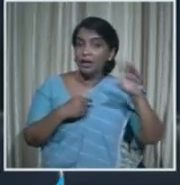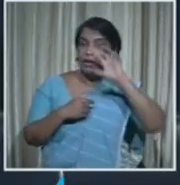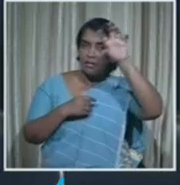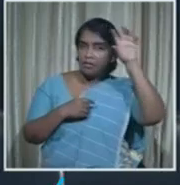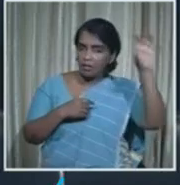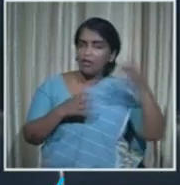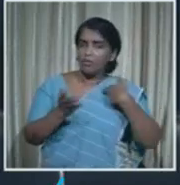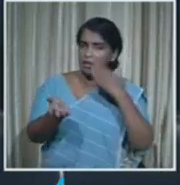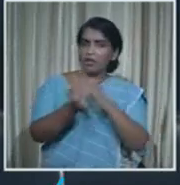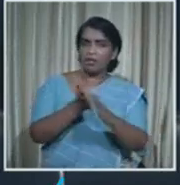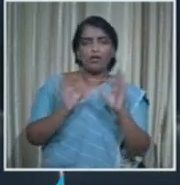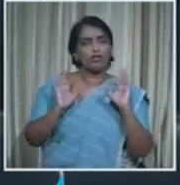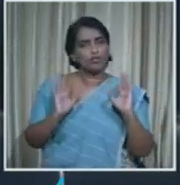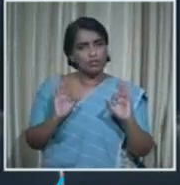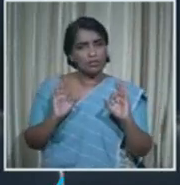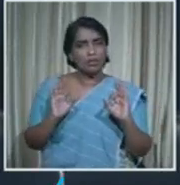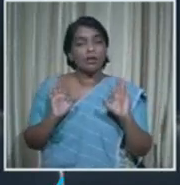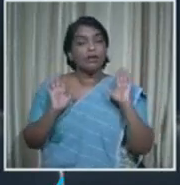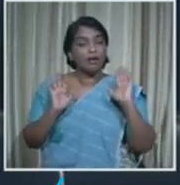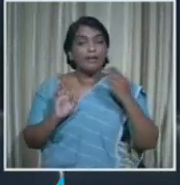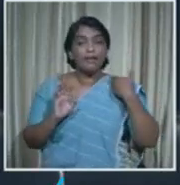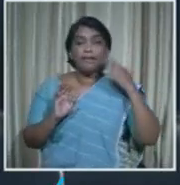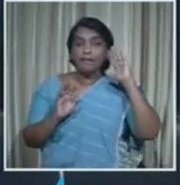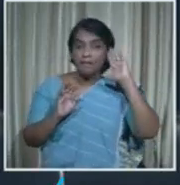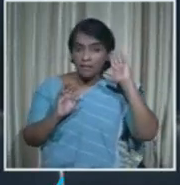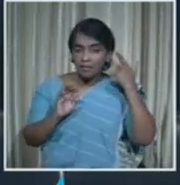ලෑස්ති ඒ ගැන විශේෂයෙන්ම